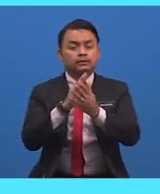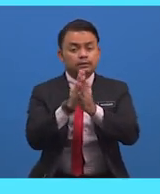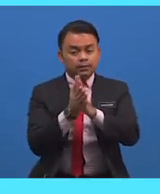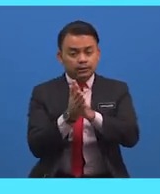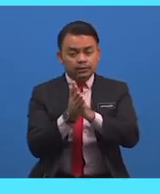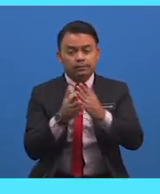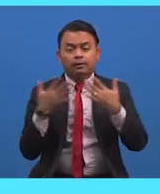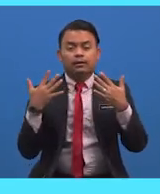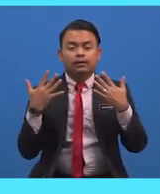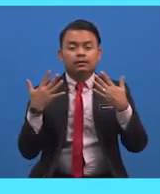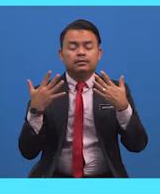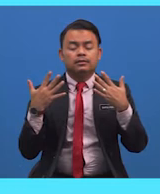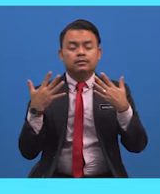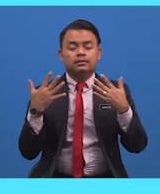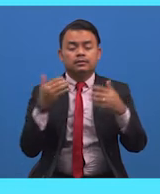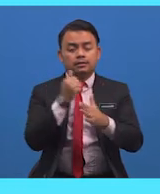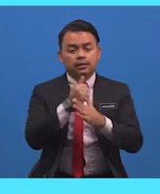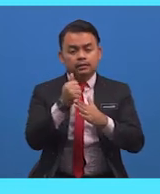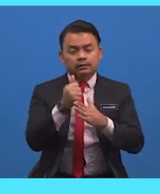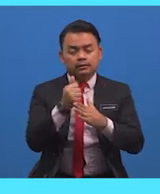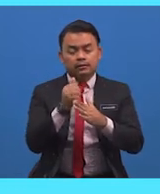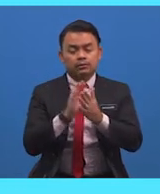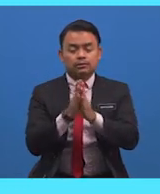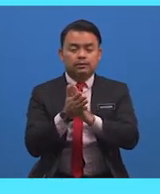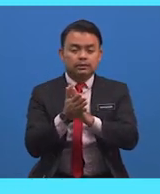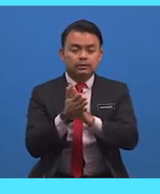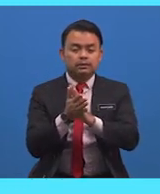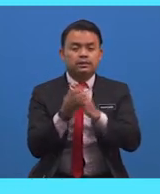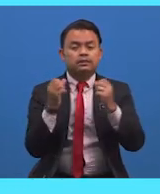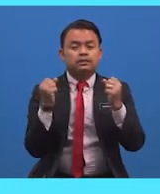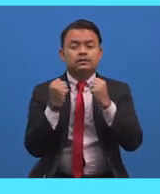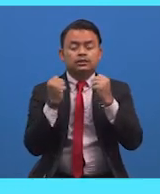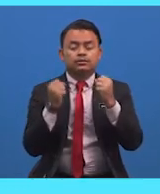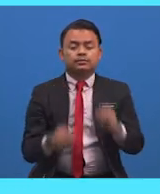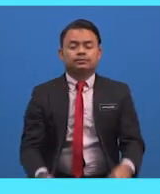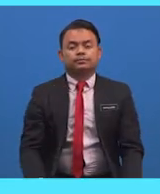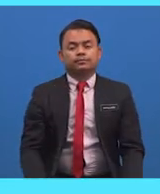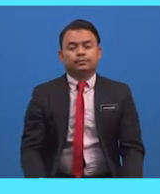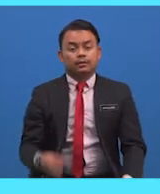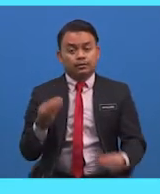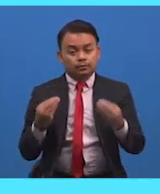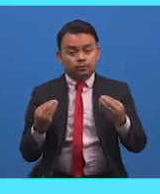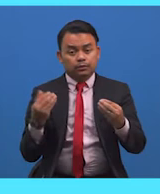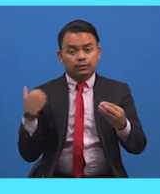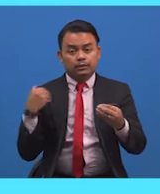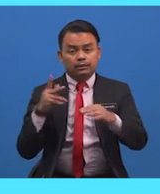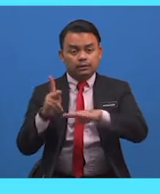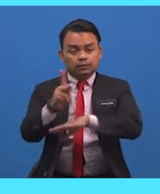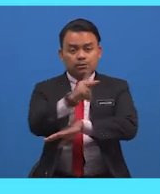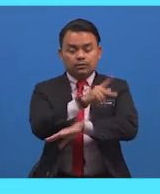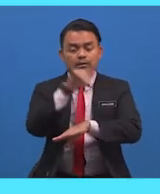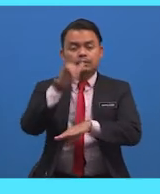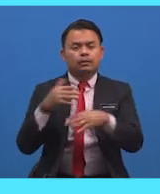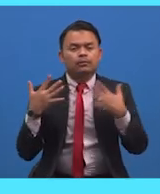panas atau menjadi semakin sejuk. Bermaksud suatu kawasan mungkin mengalami pemanasan